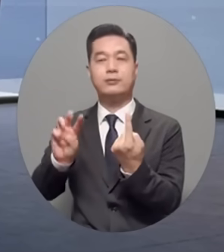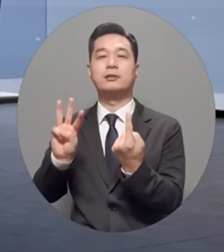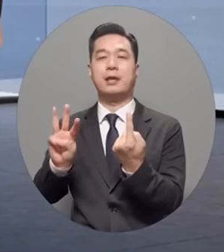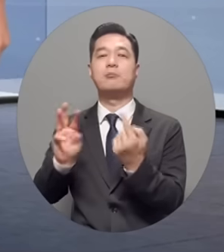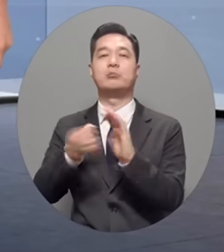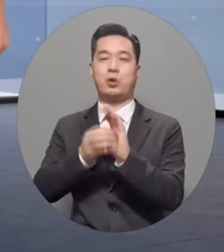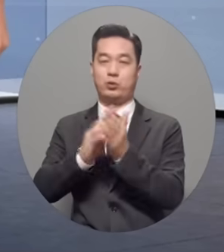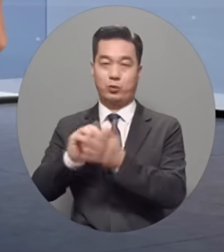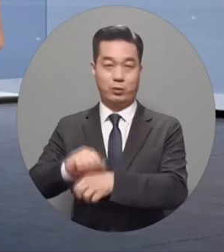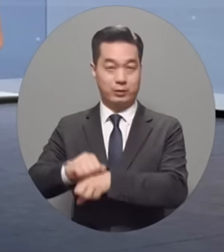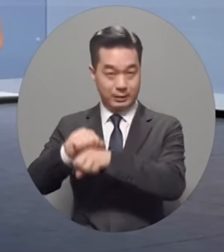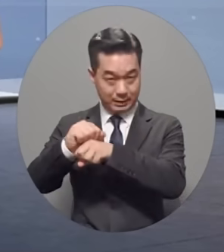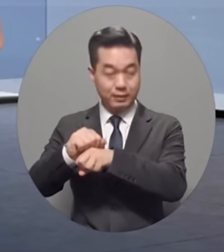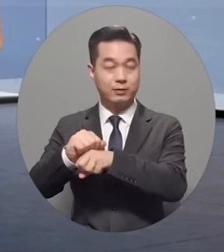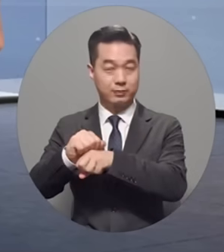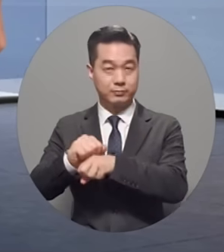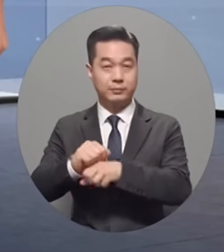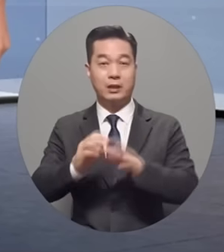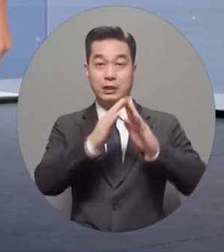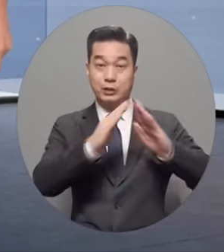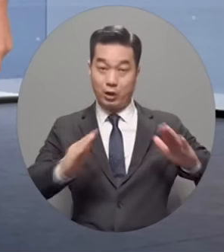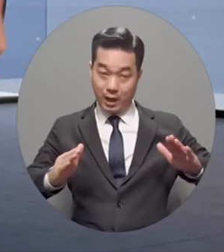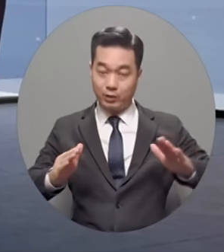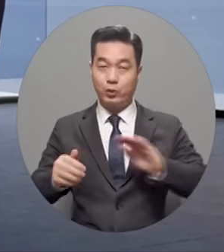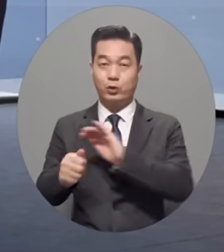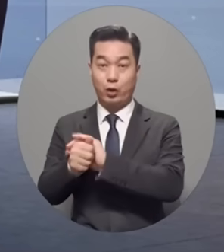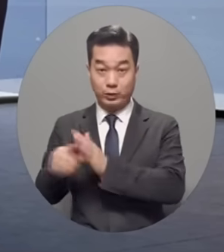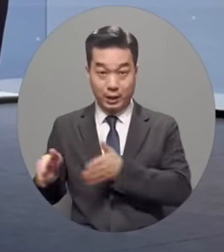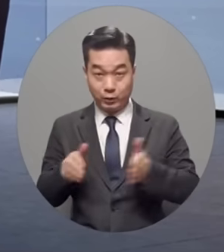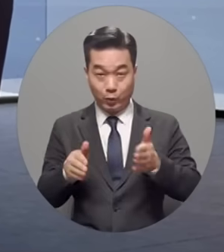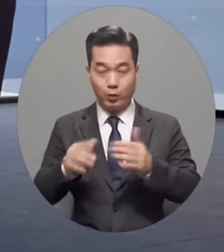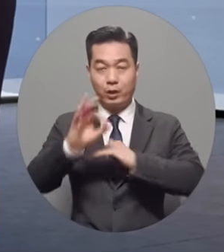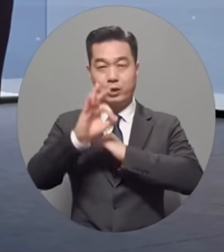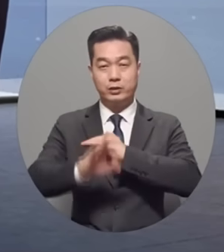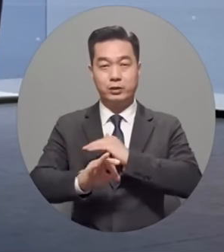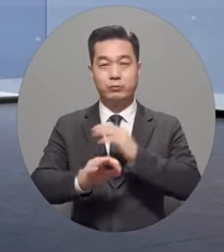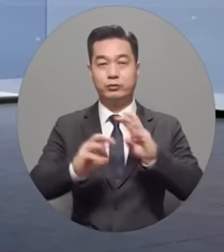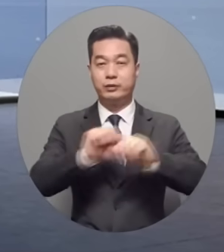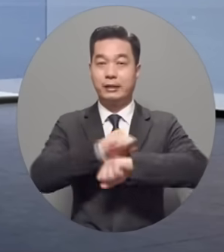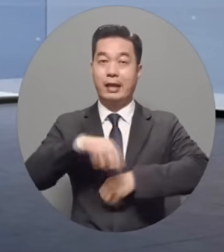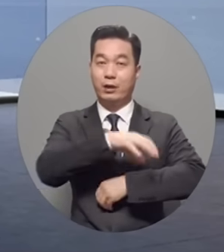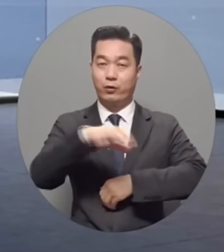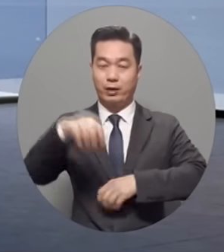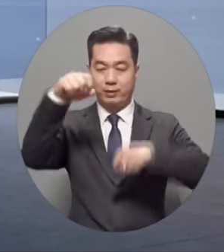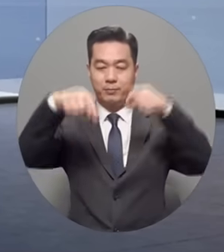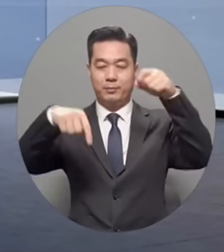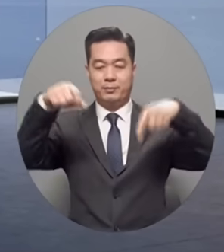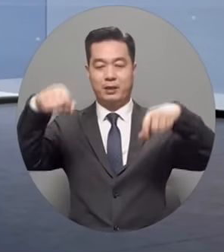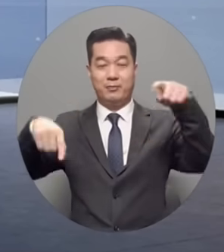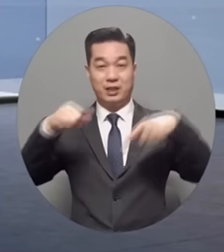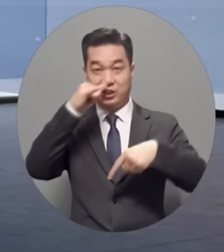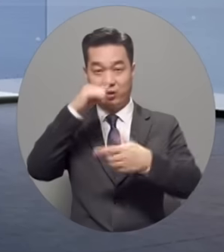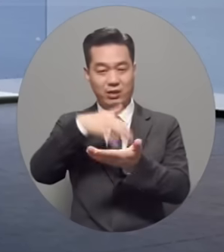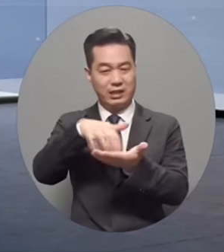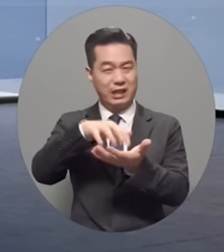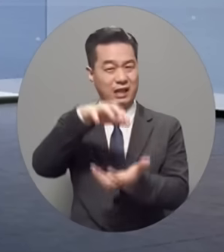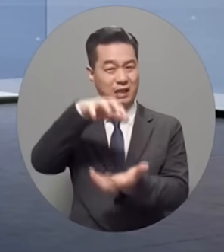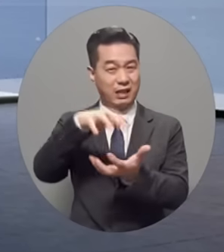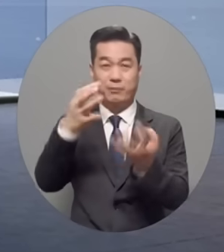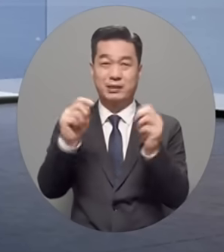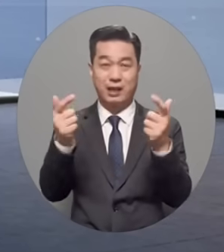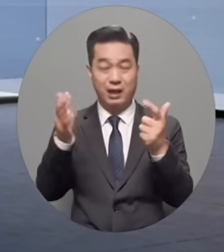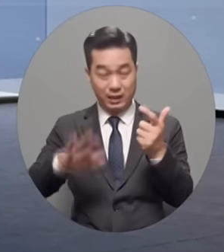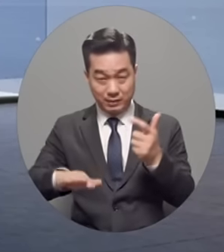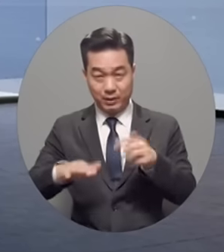3cm가량이 되겠고 전라도와 경상도 서부 내륙은 산발적으로 빗방울이 떨어지겠습니다. 내리는 양은 적겠지만 도로에는